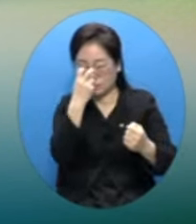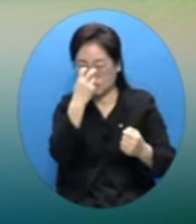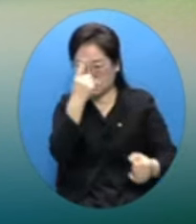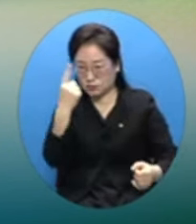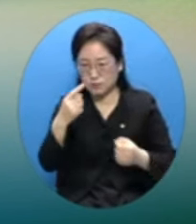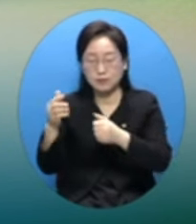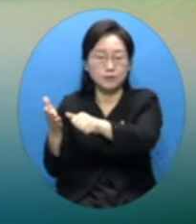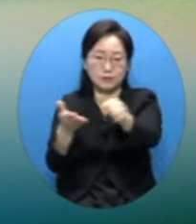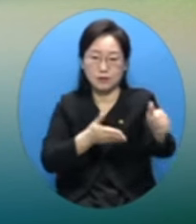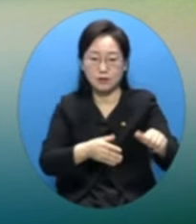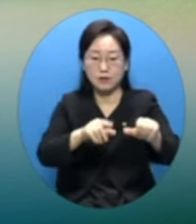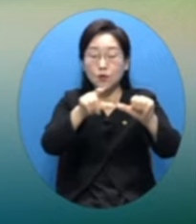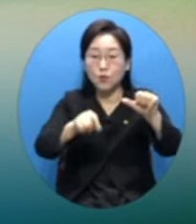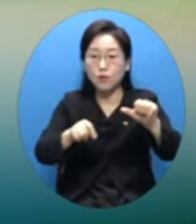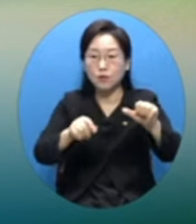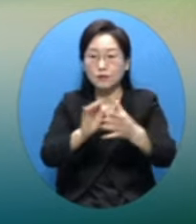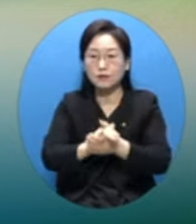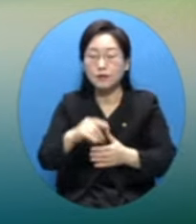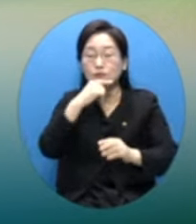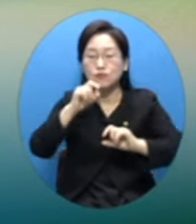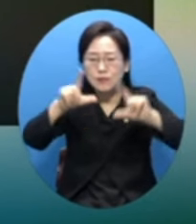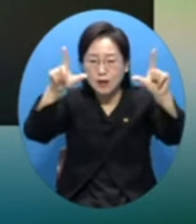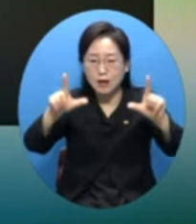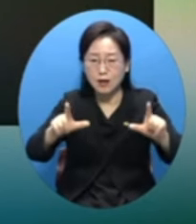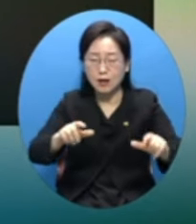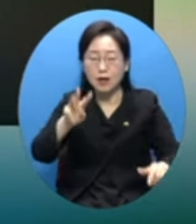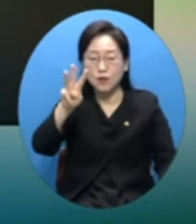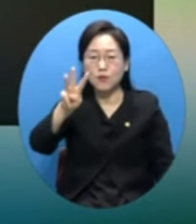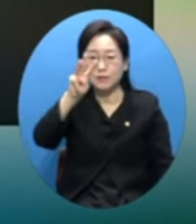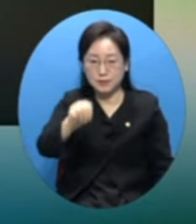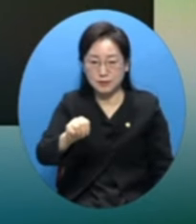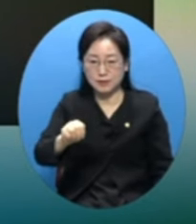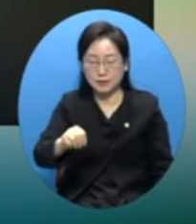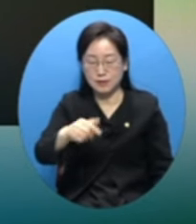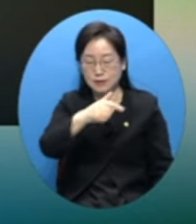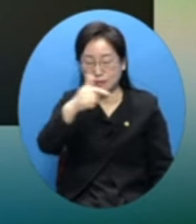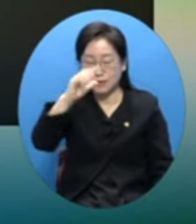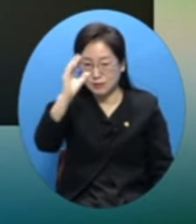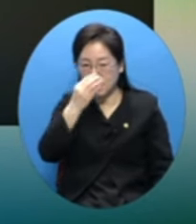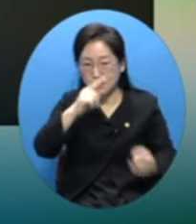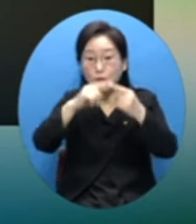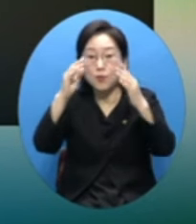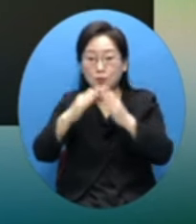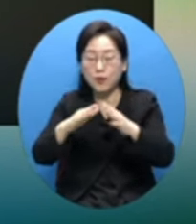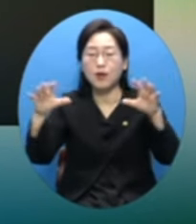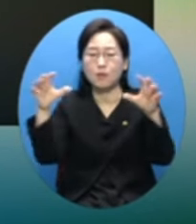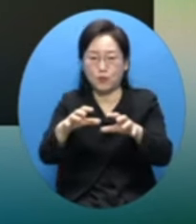26 주일날입니다. 웨스트민스터 사원의 켄트베리 대주교가